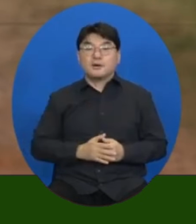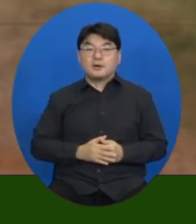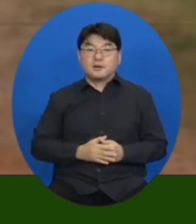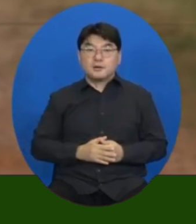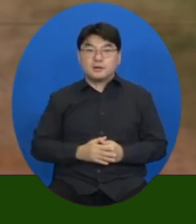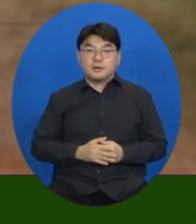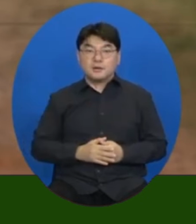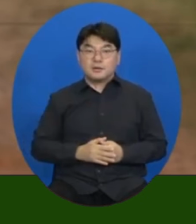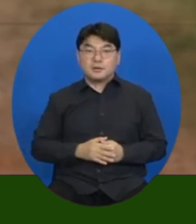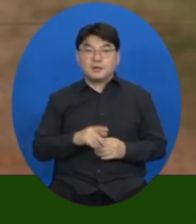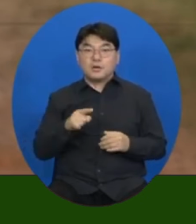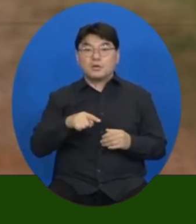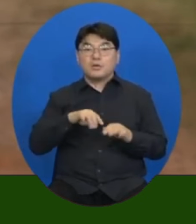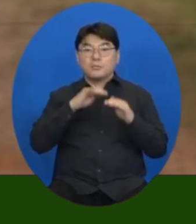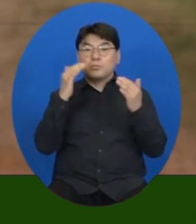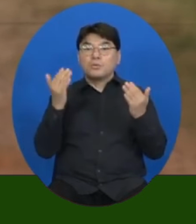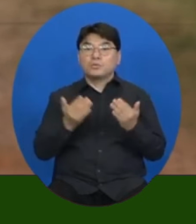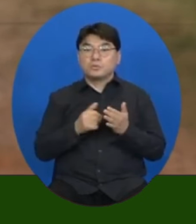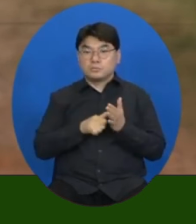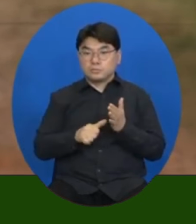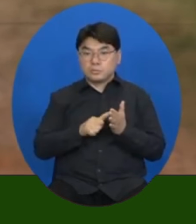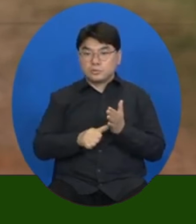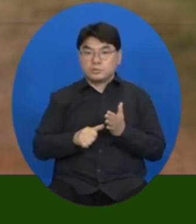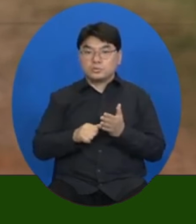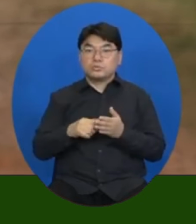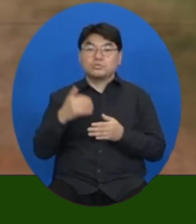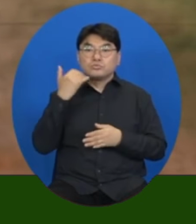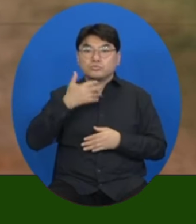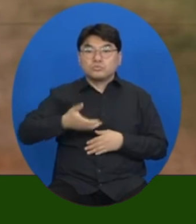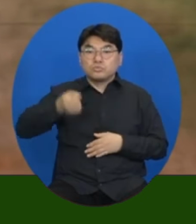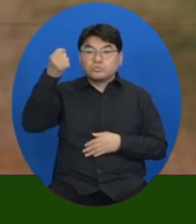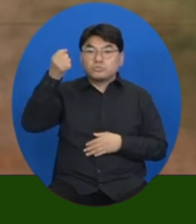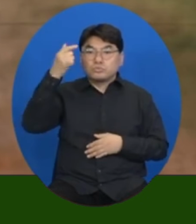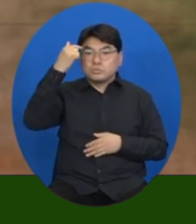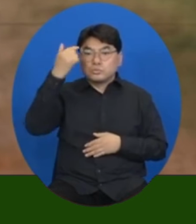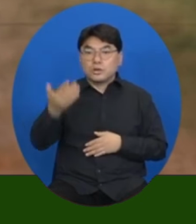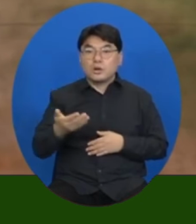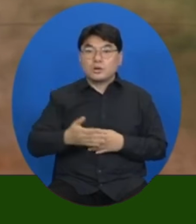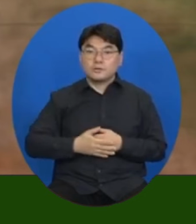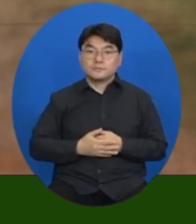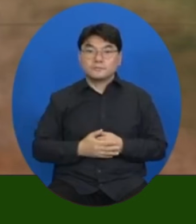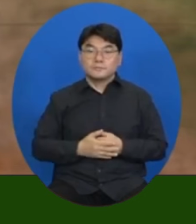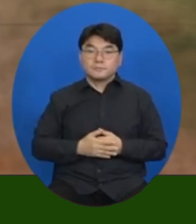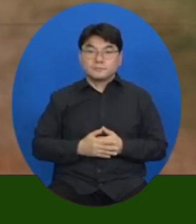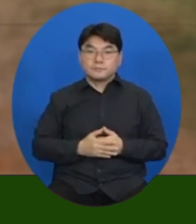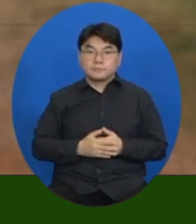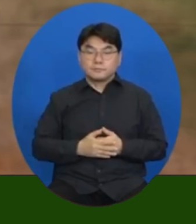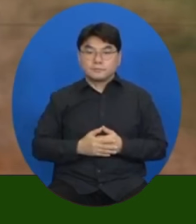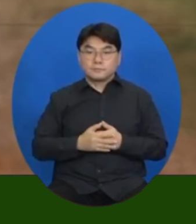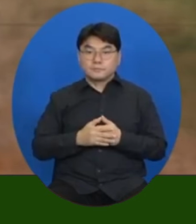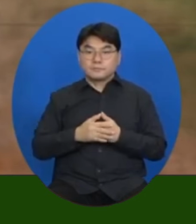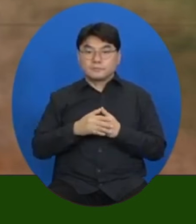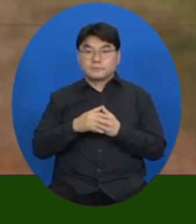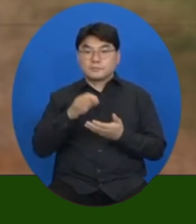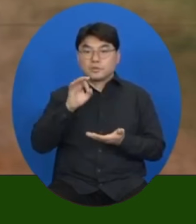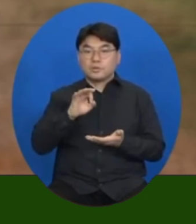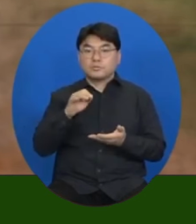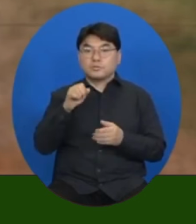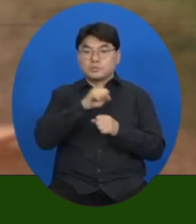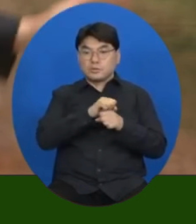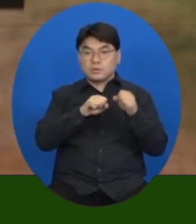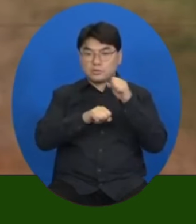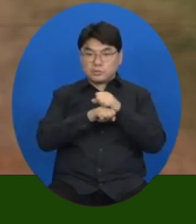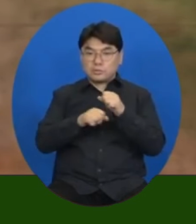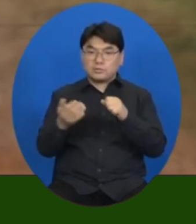네가 장만한이 모든 것들이 누구의 것이 되겠느냐 재물을 쌓아 두면서도